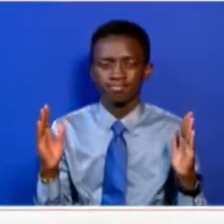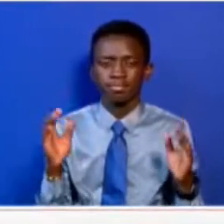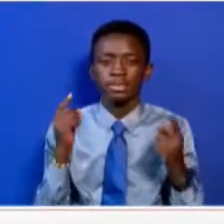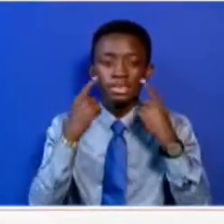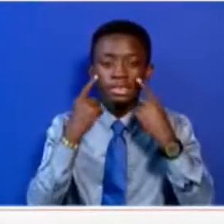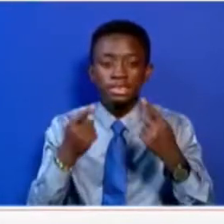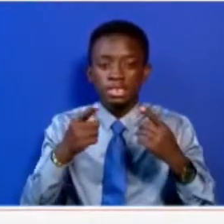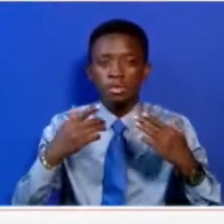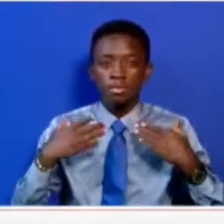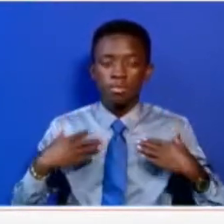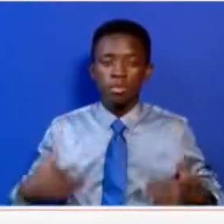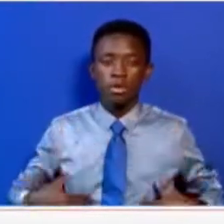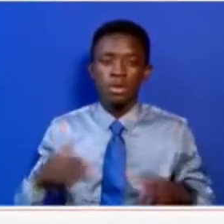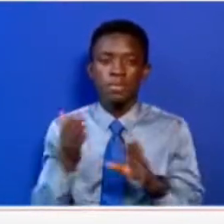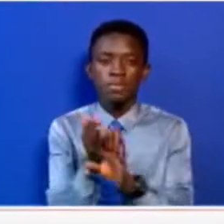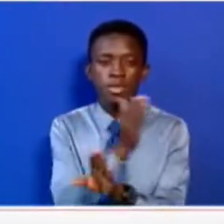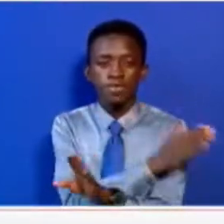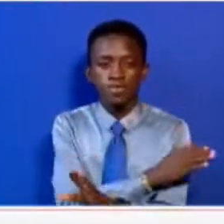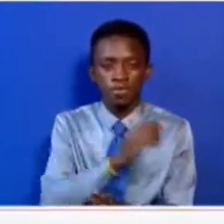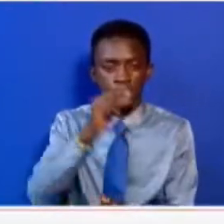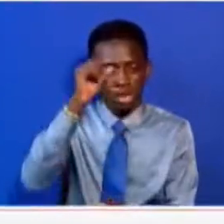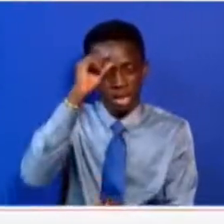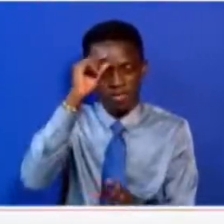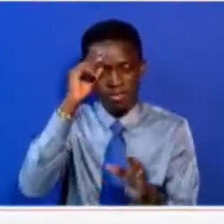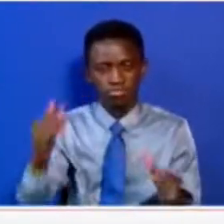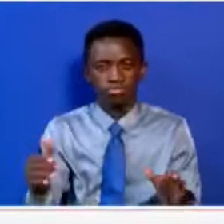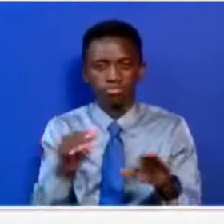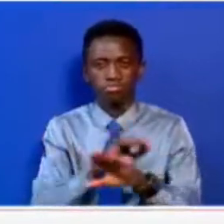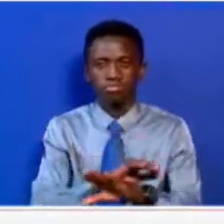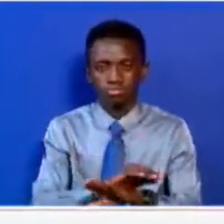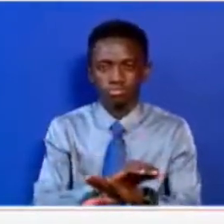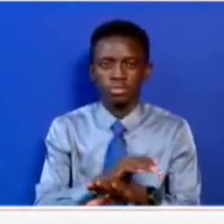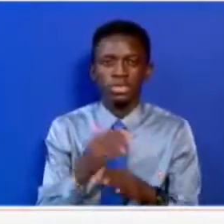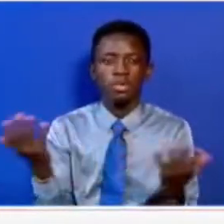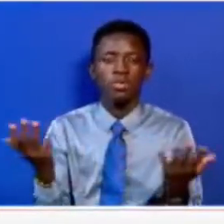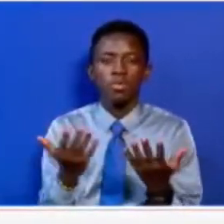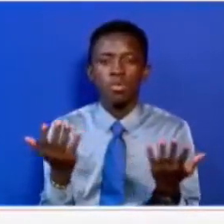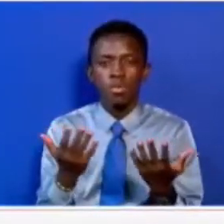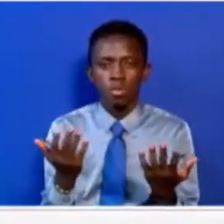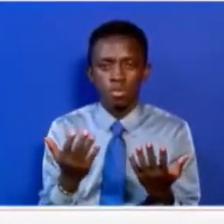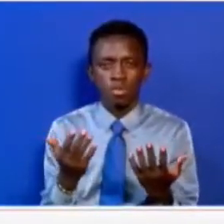huo kabla ya mazishi ya kiserikali siku ya Ijumaa katika uwanja wa Nyayo.